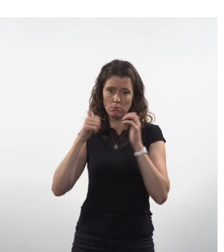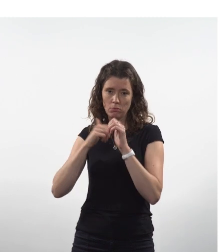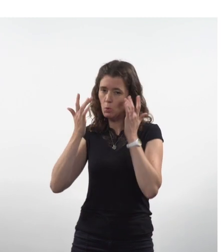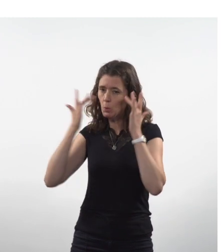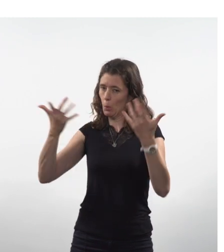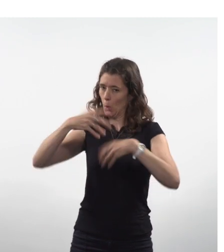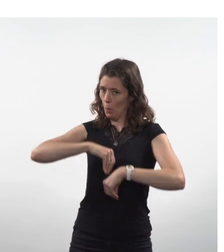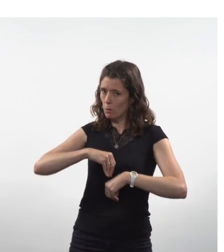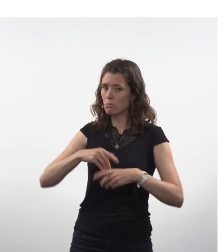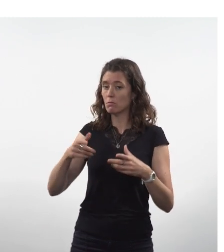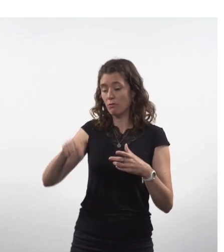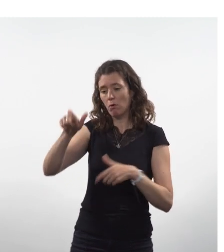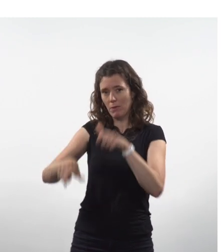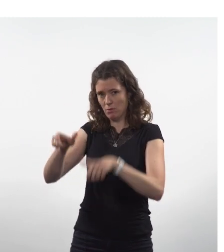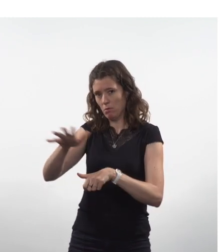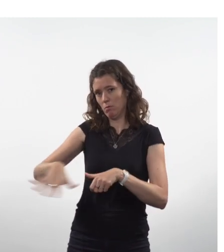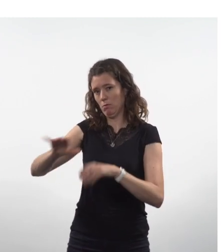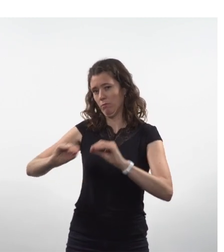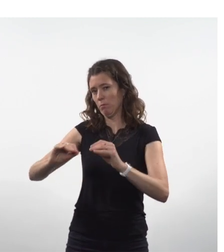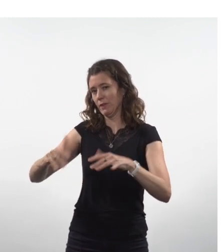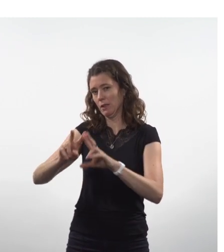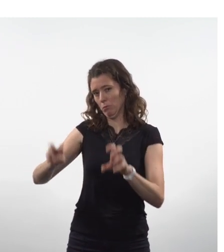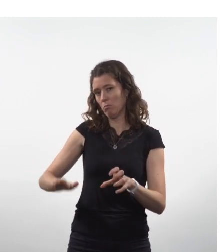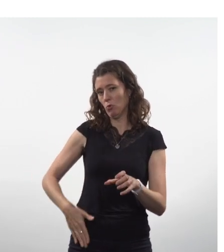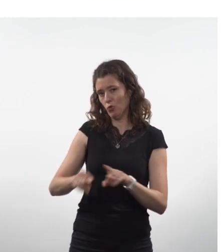des professionnels formés et diplômés.